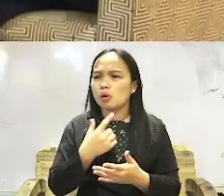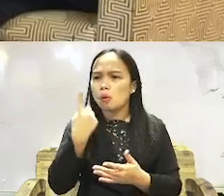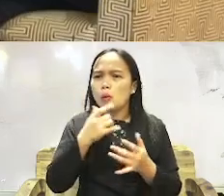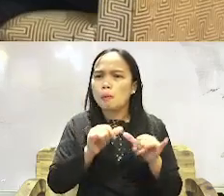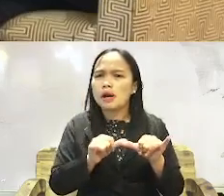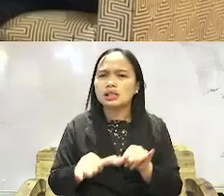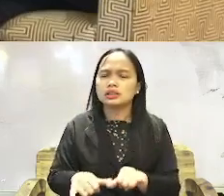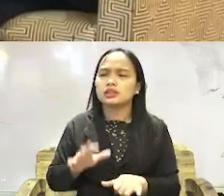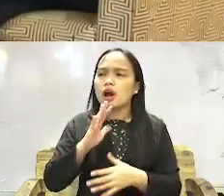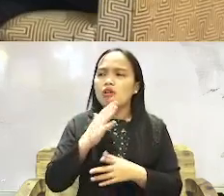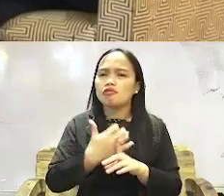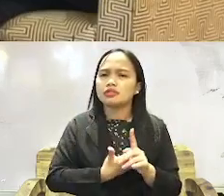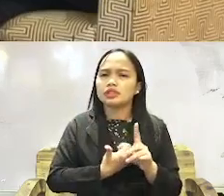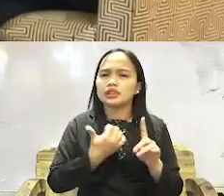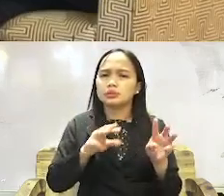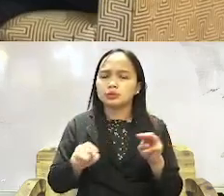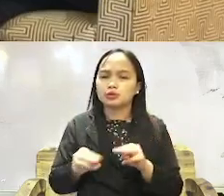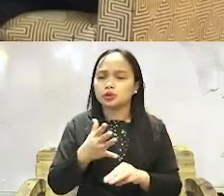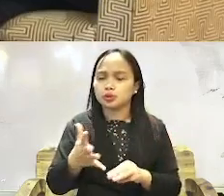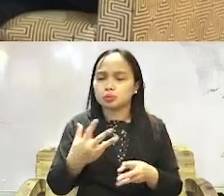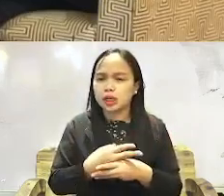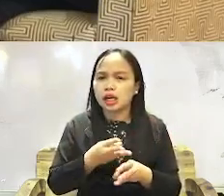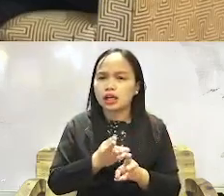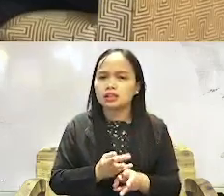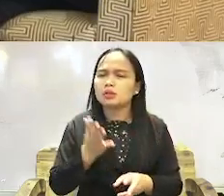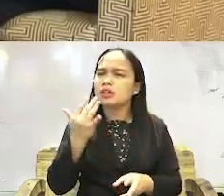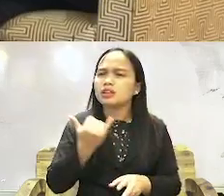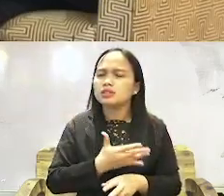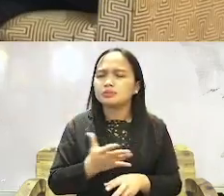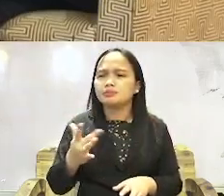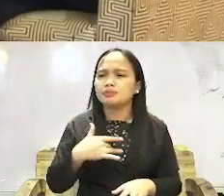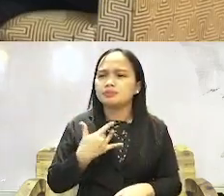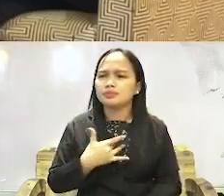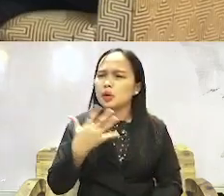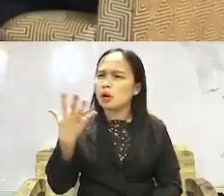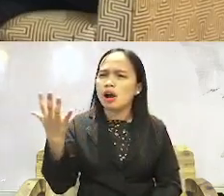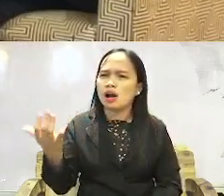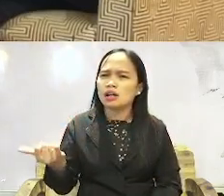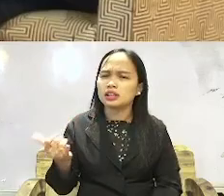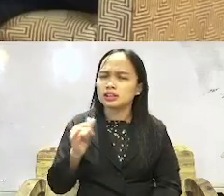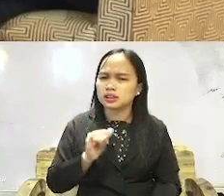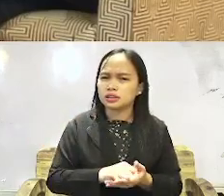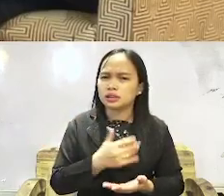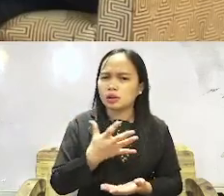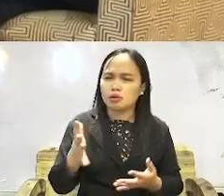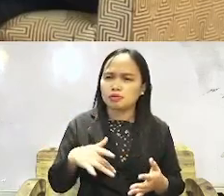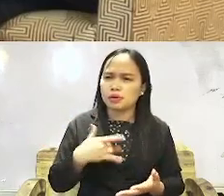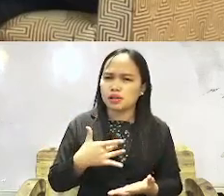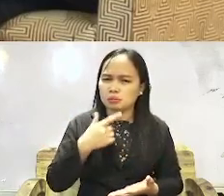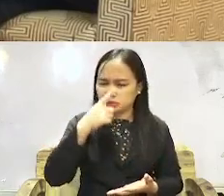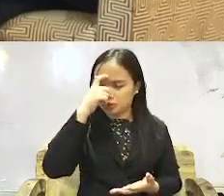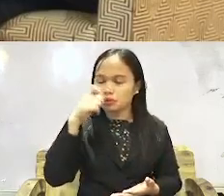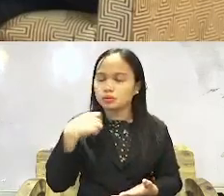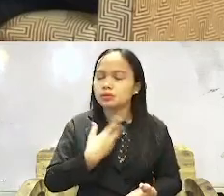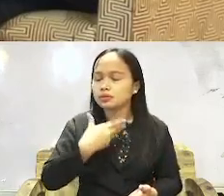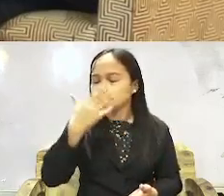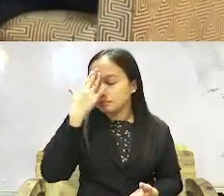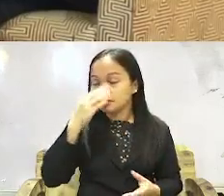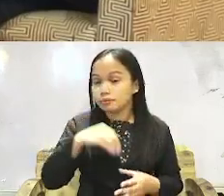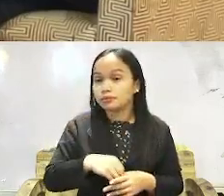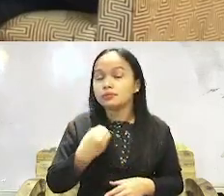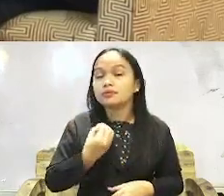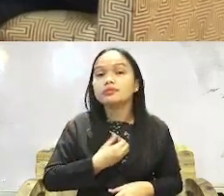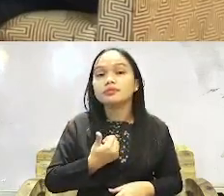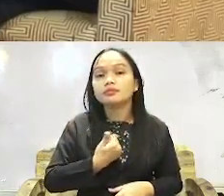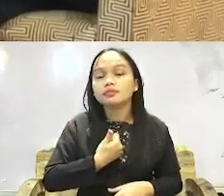ng bawat galaw mo. Akala mo, kasi bakit ganun ang pakiramdam natin? Kasi alam natin sa sarili natin